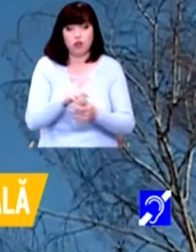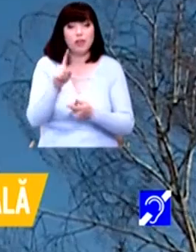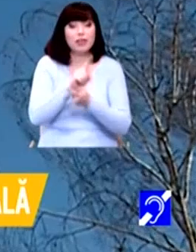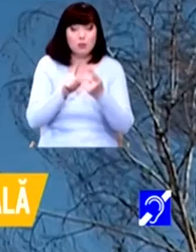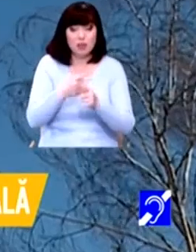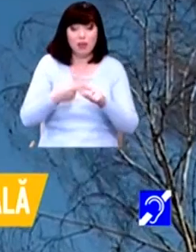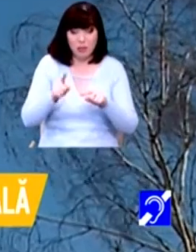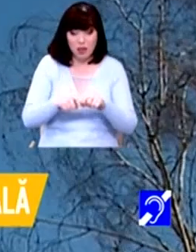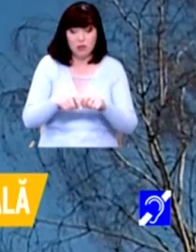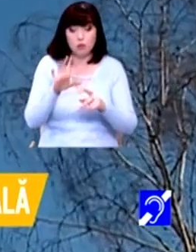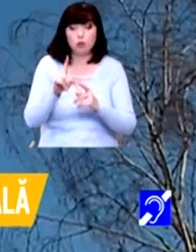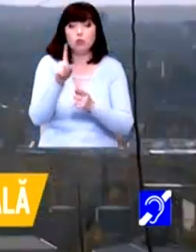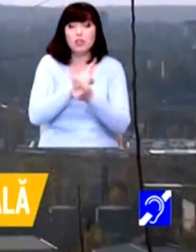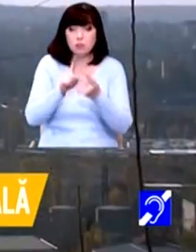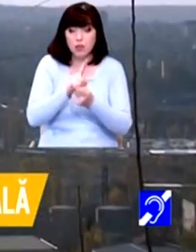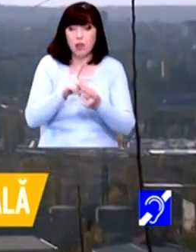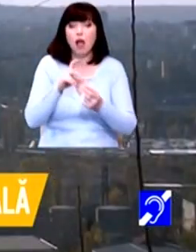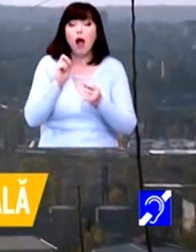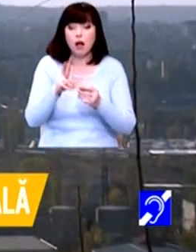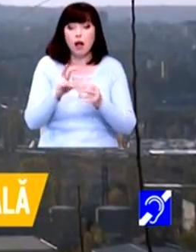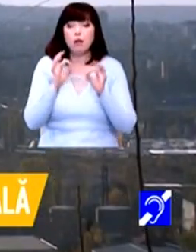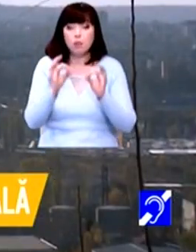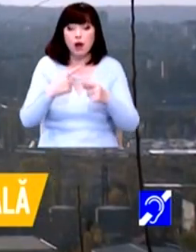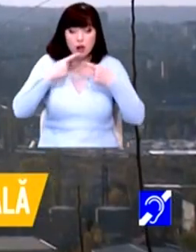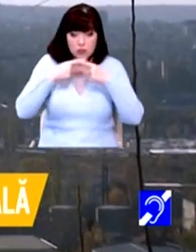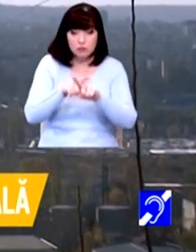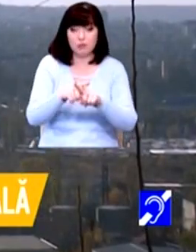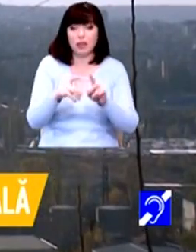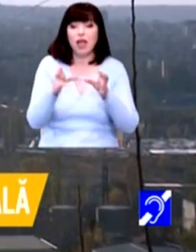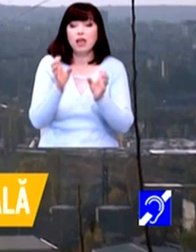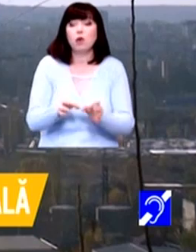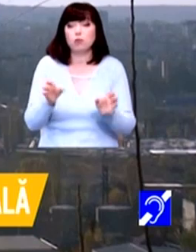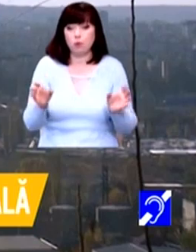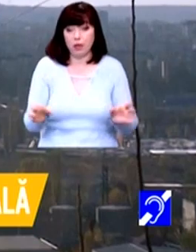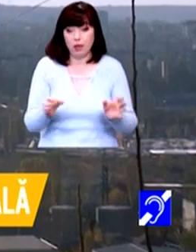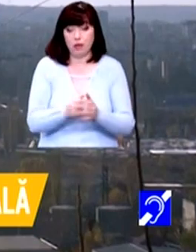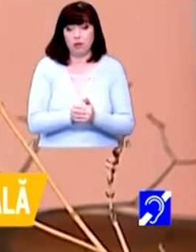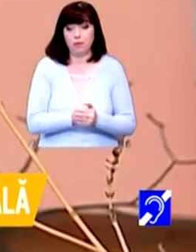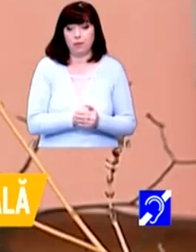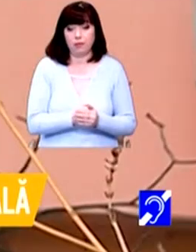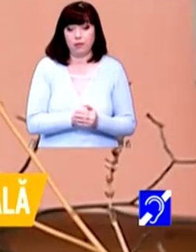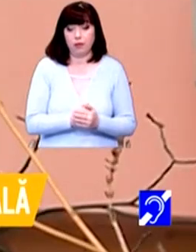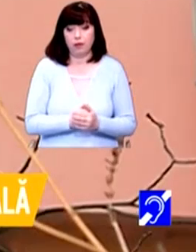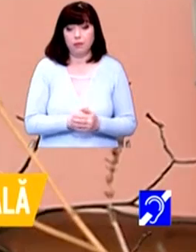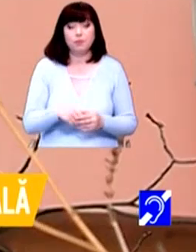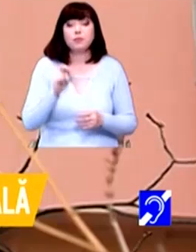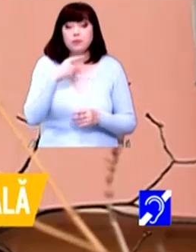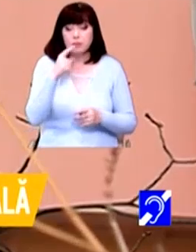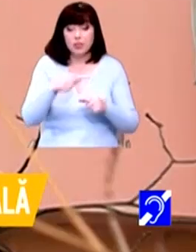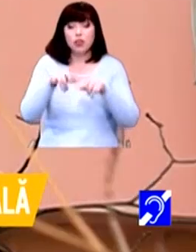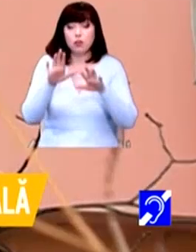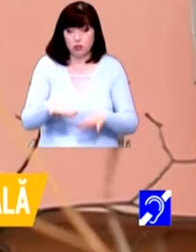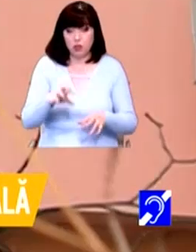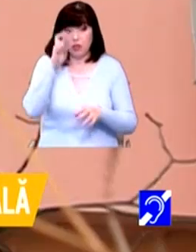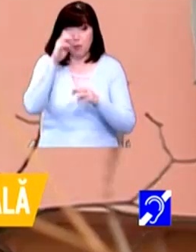Modificările respective schimbă modul de repartizare a energiei termice de către gestionarul fondului locativ. Potrivit unei hotărâri